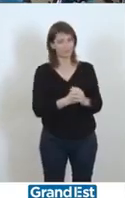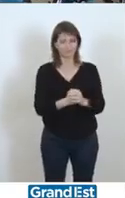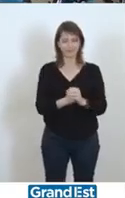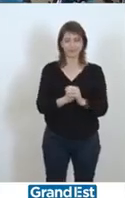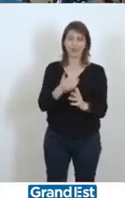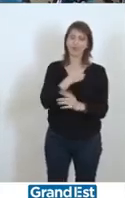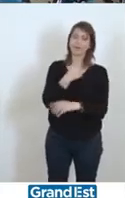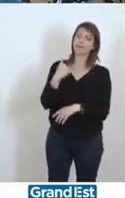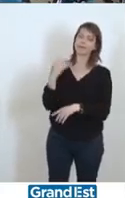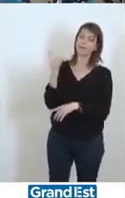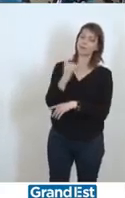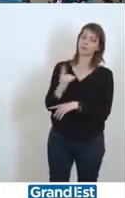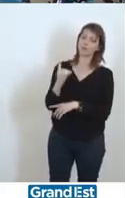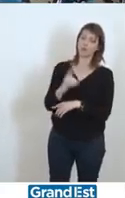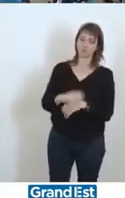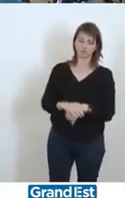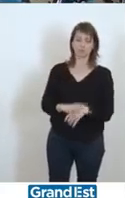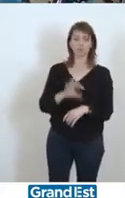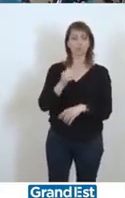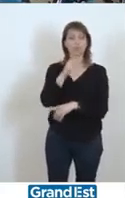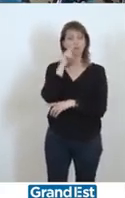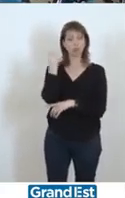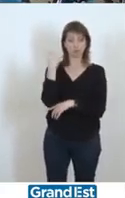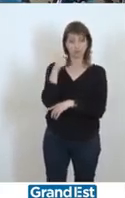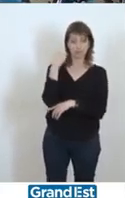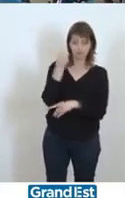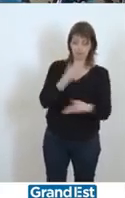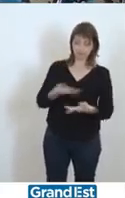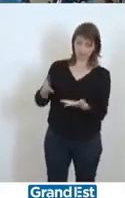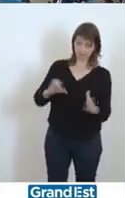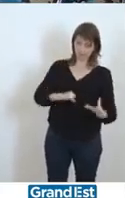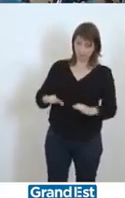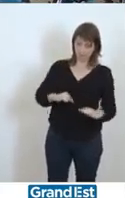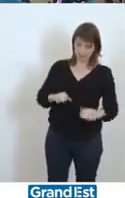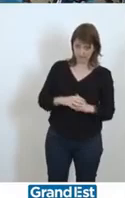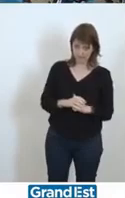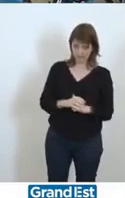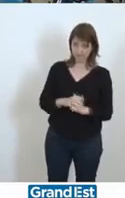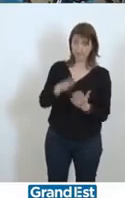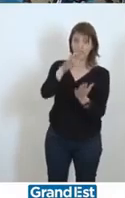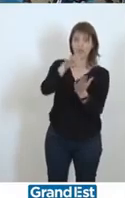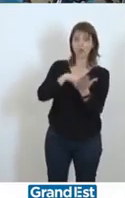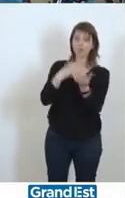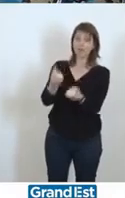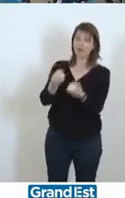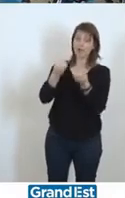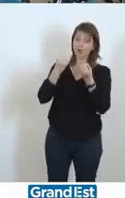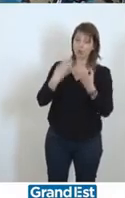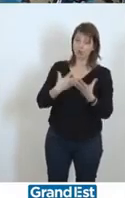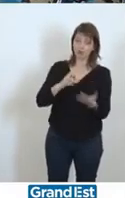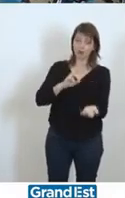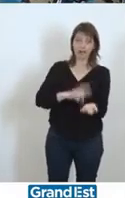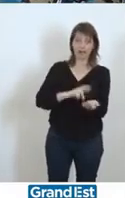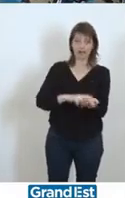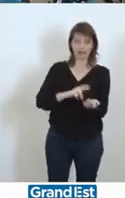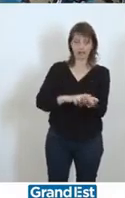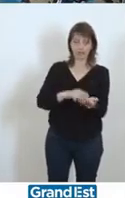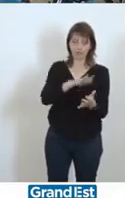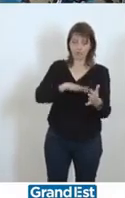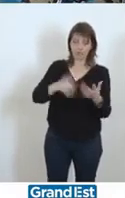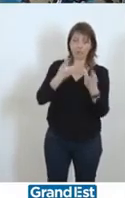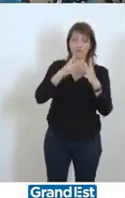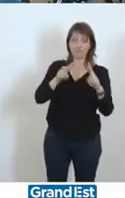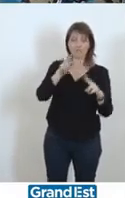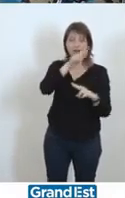Madame Demange. Oui, Monsieur le Président, chers collègues. Ce rapport nous proposant le cadencement sur l'étoile ferroviaire entourant la ville de Reims